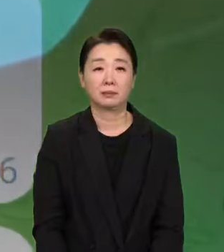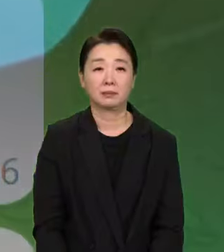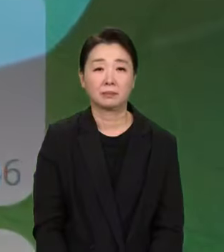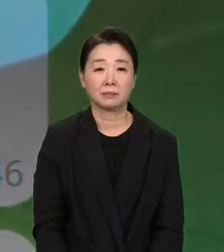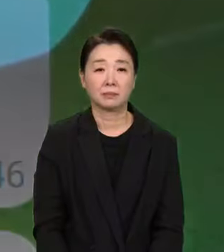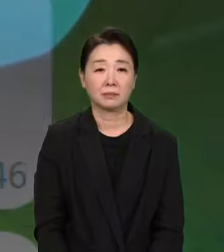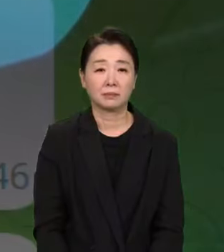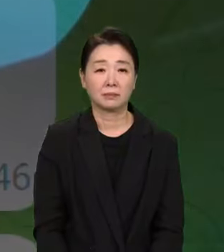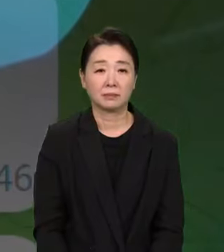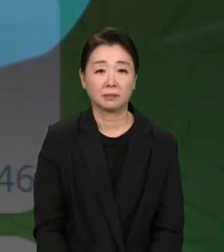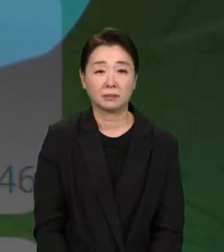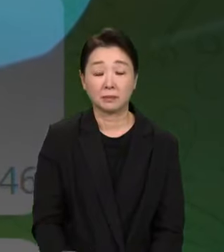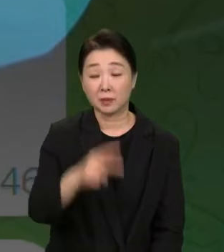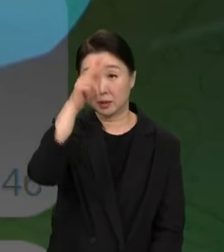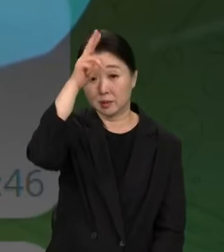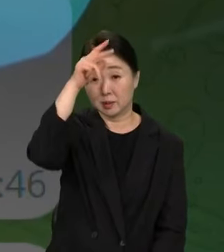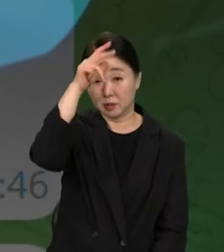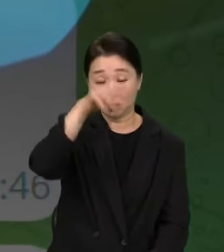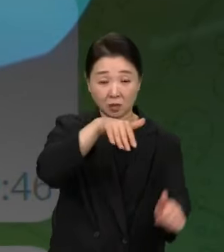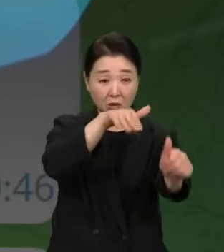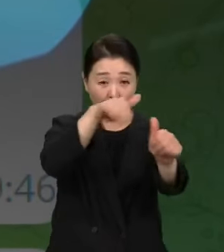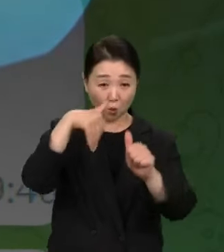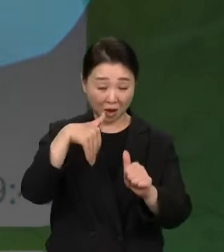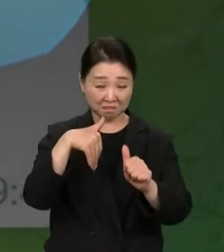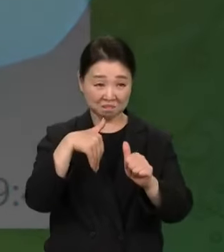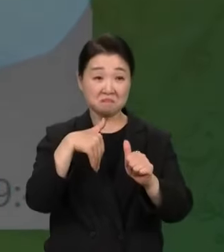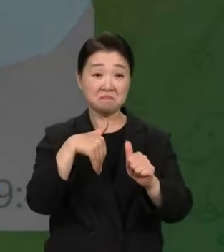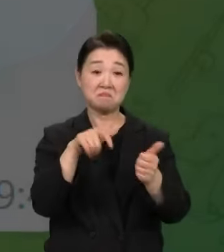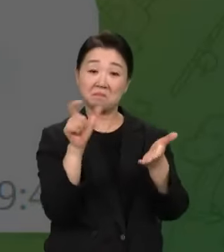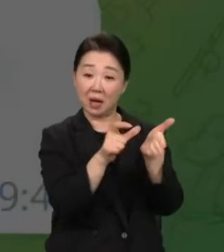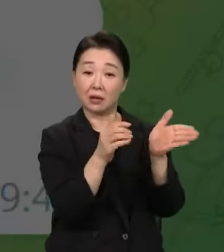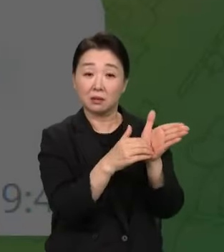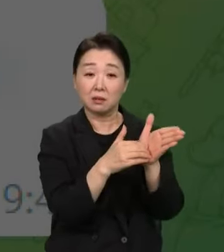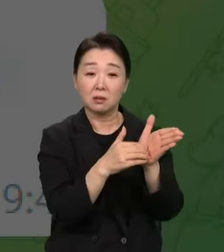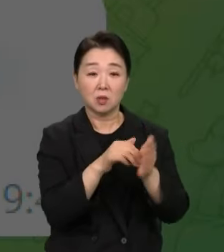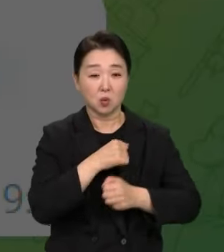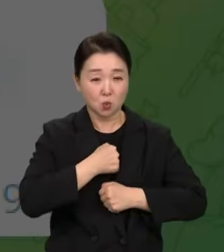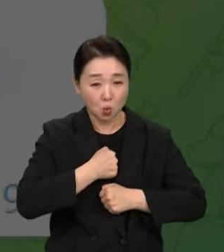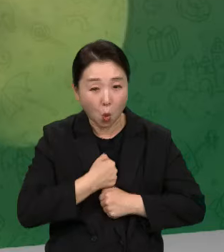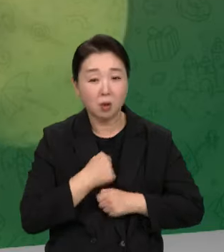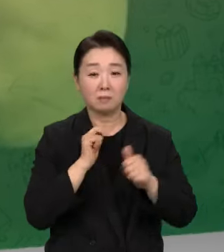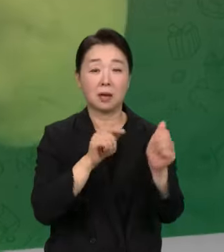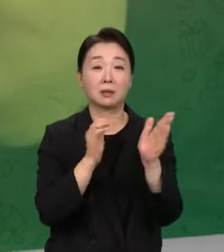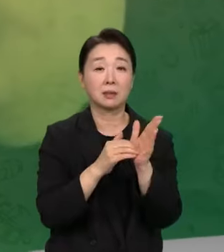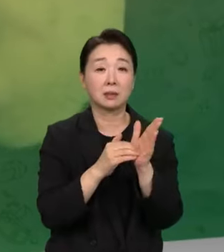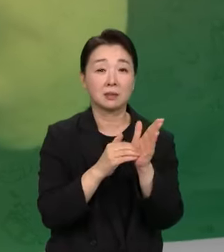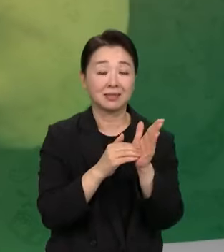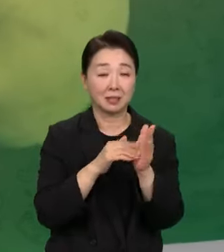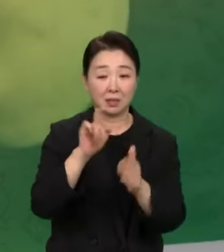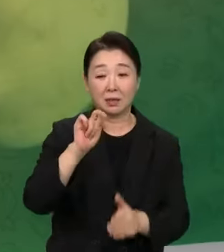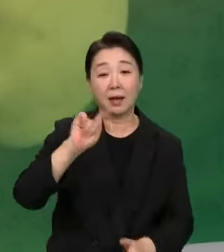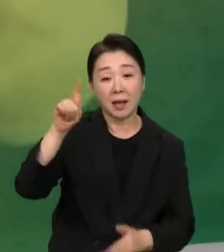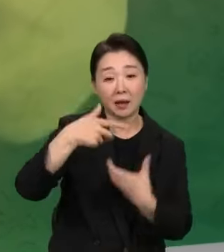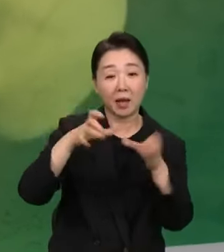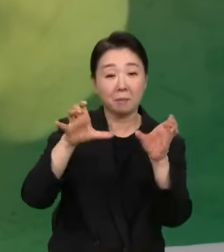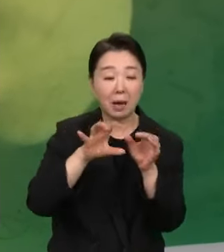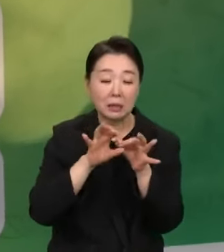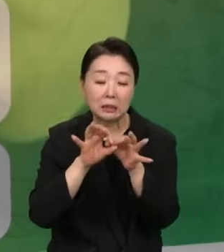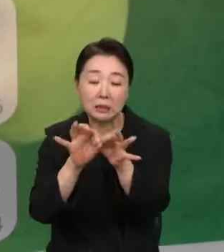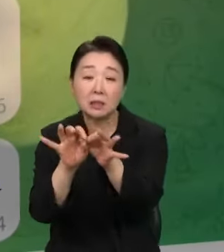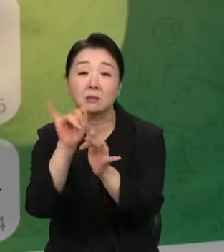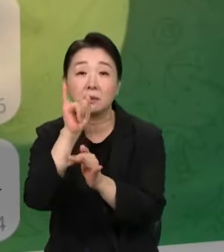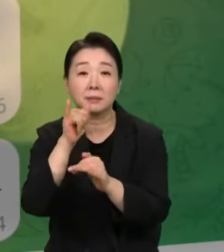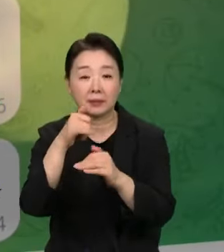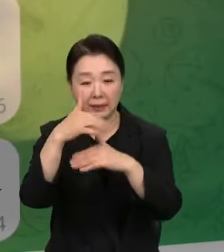했습니다 경찰서 소환 명령이 왔다고 적혀 있습니다 조심하라고 합니다 텔레그램 있는 링크 공유방에